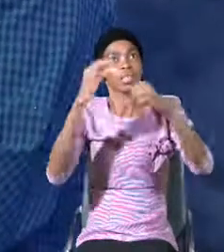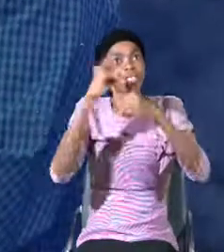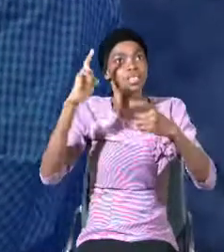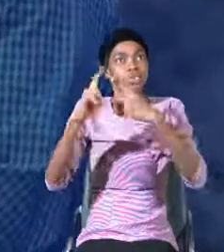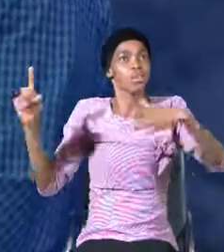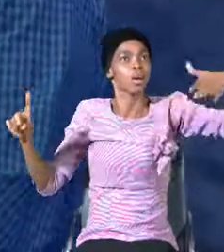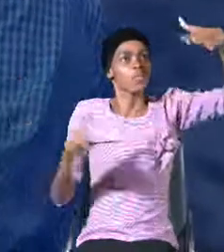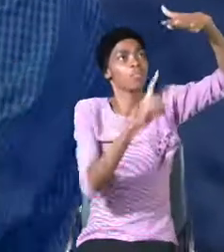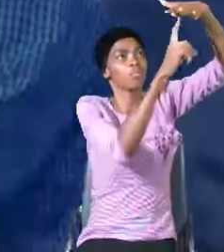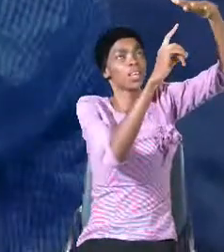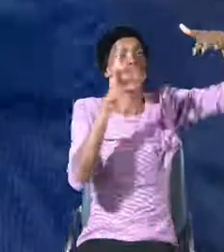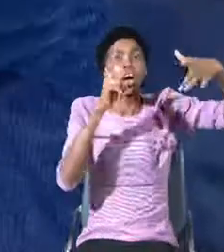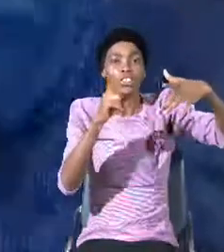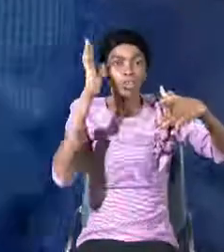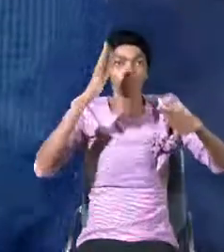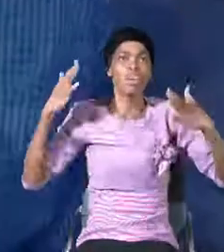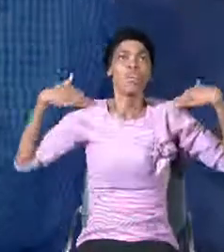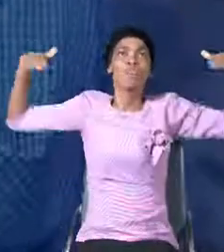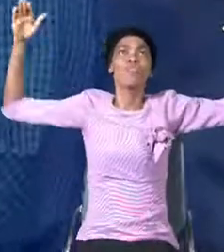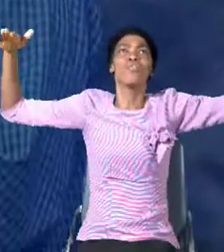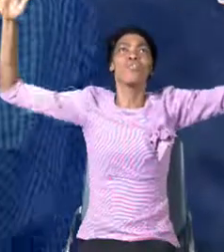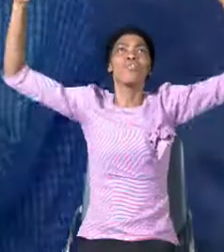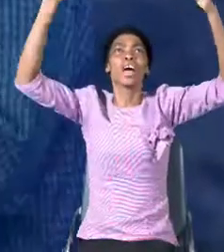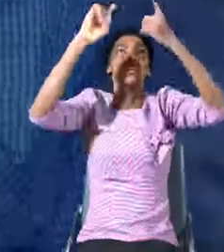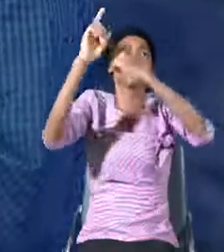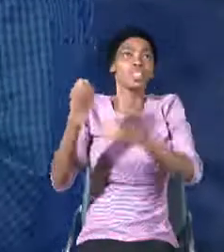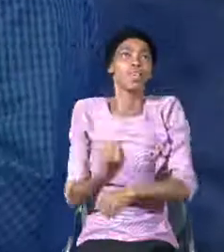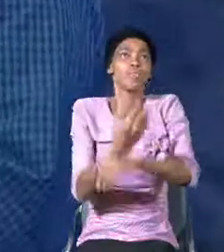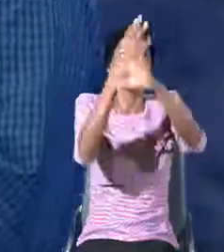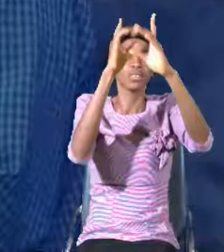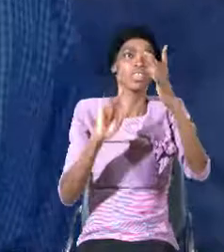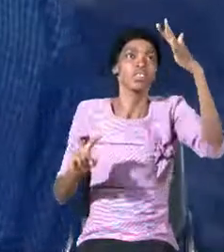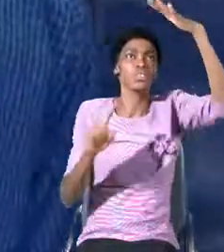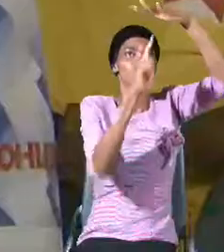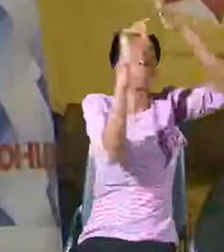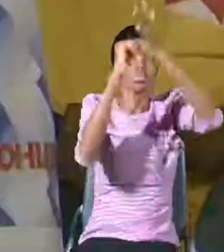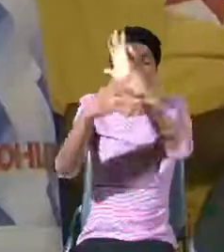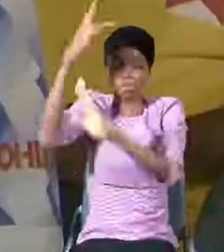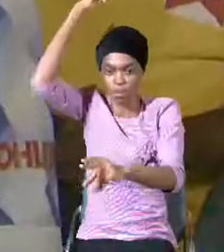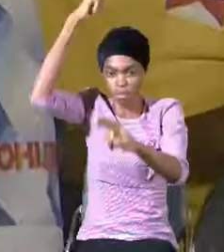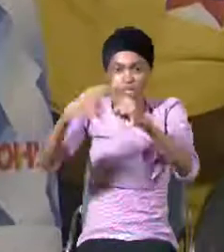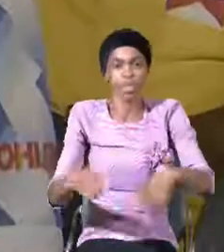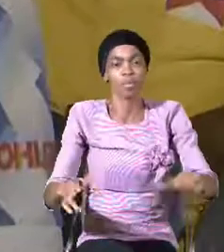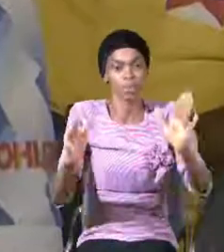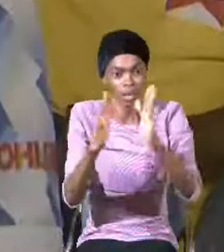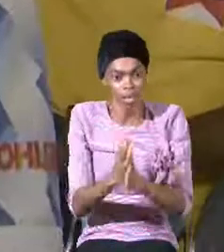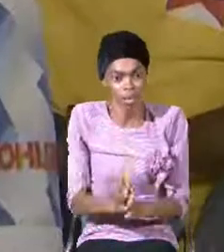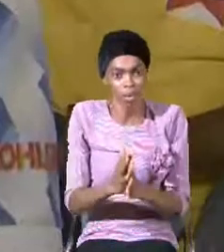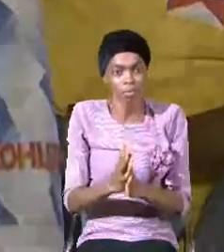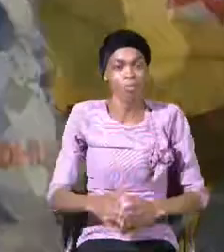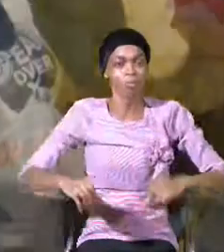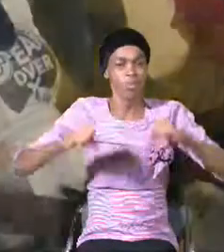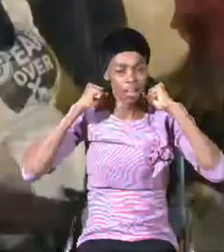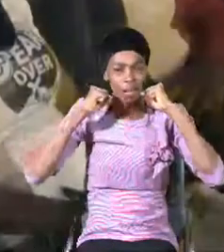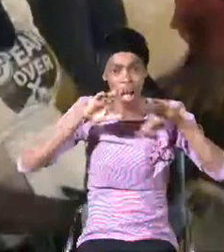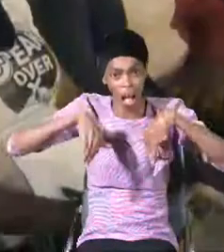que je vais atteindre le sommet. Vous prendrez l'envol et vous arrivez au sommet de la montagne au nom de Jésus.